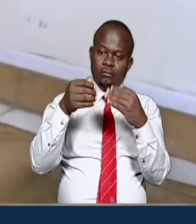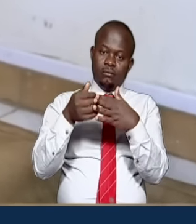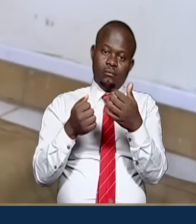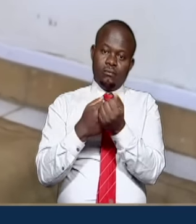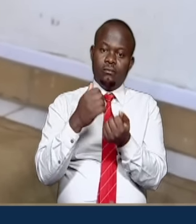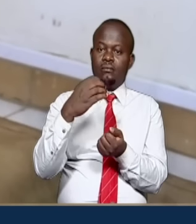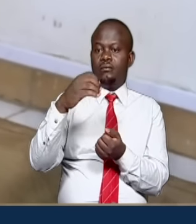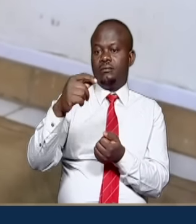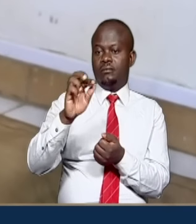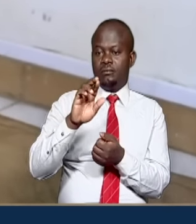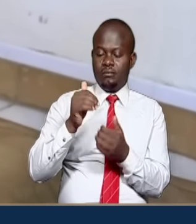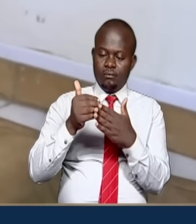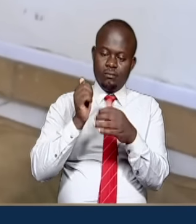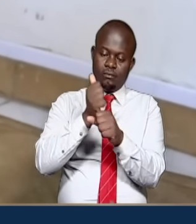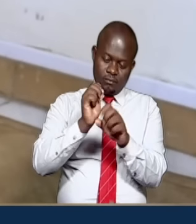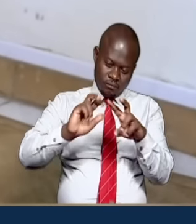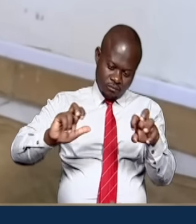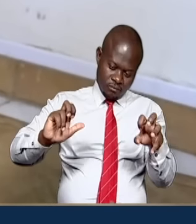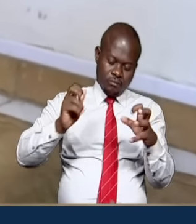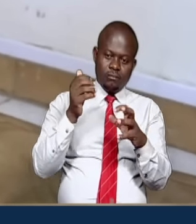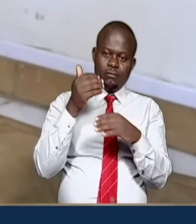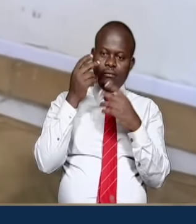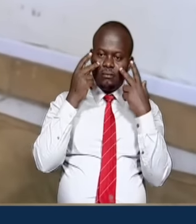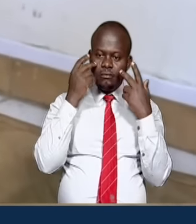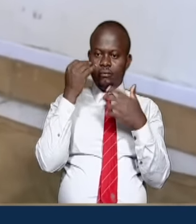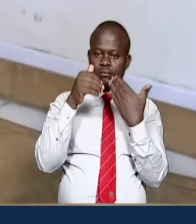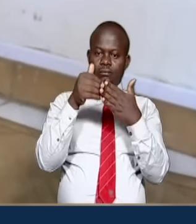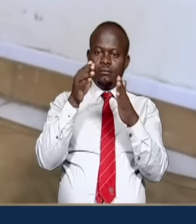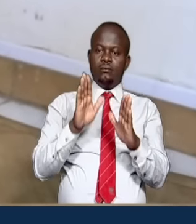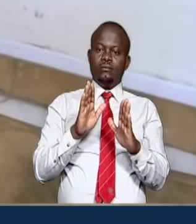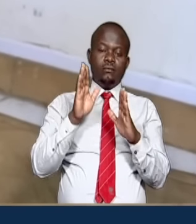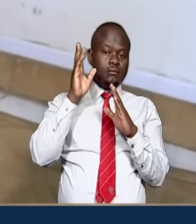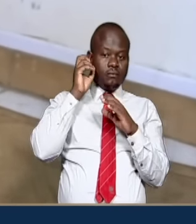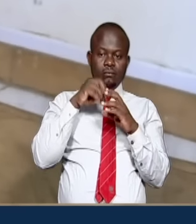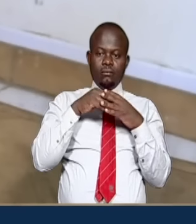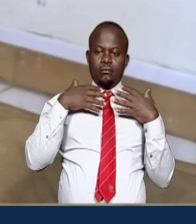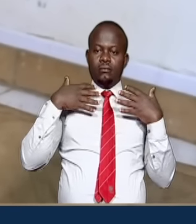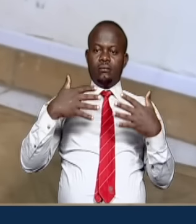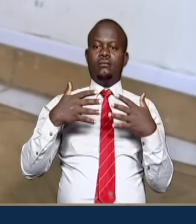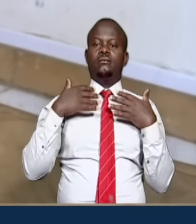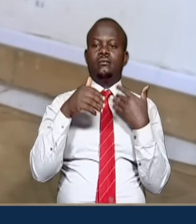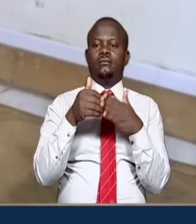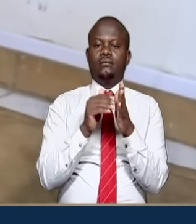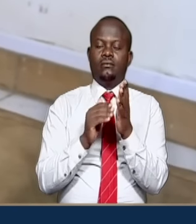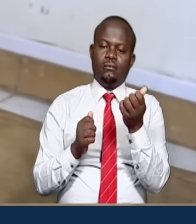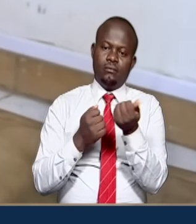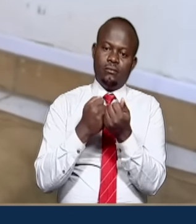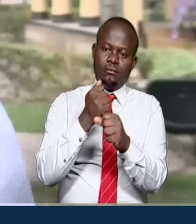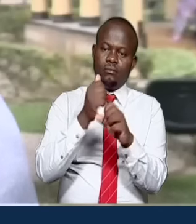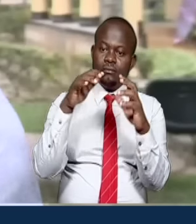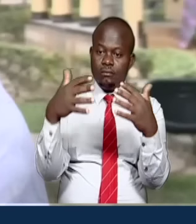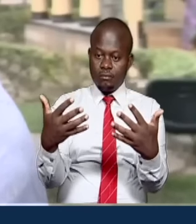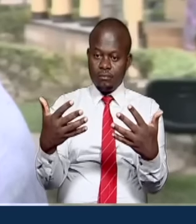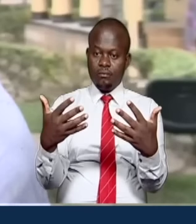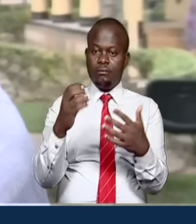CPR habanza gukorwa isuzuma bakareba niba umuntu koko yumva cyangwa ahumeka. Ese ubu butabazi bukorwa bute?